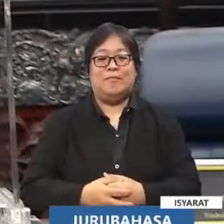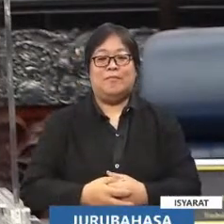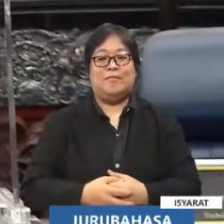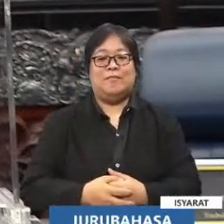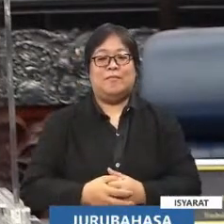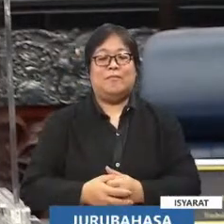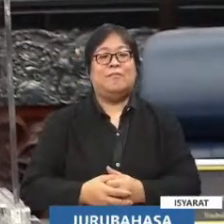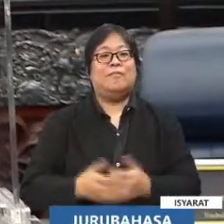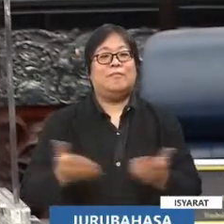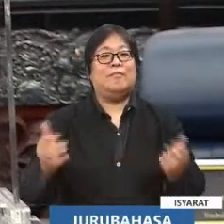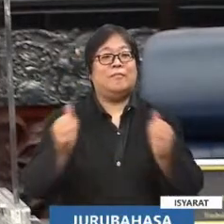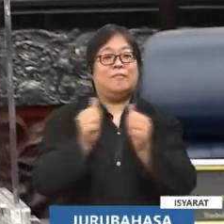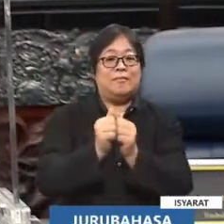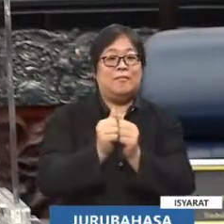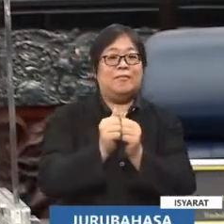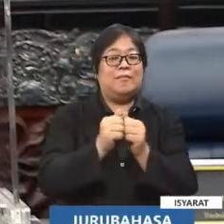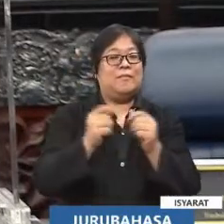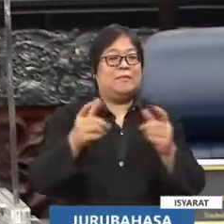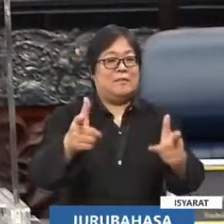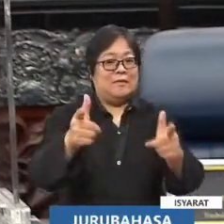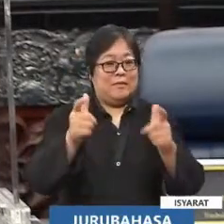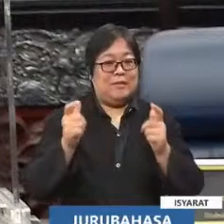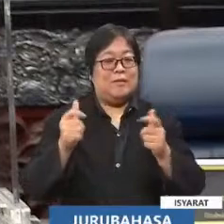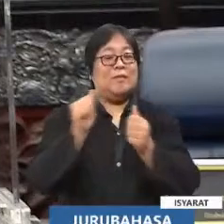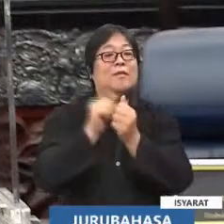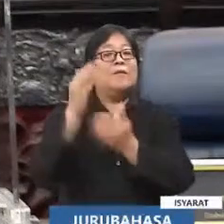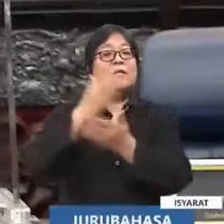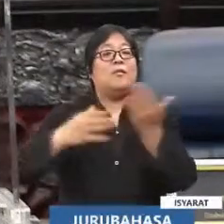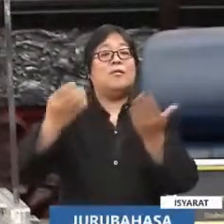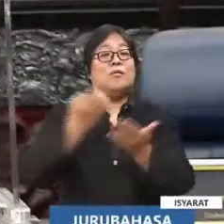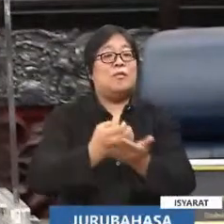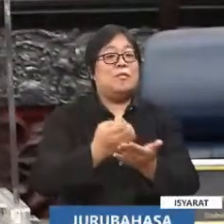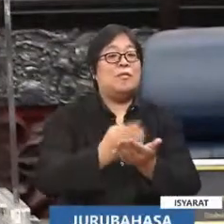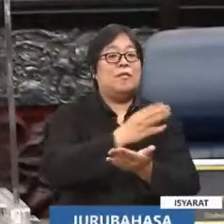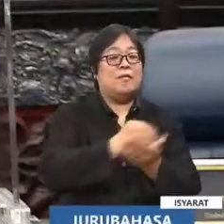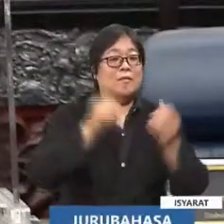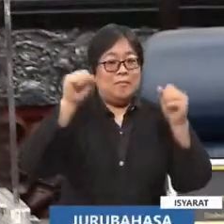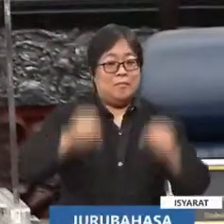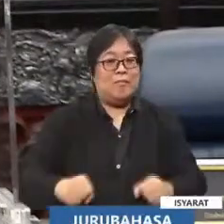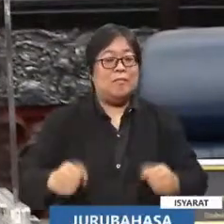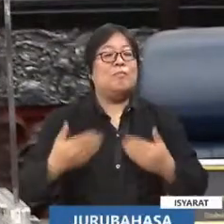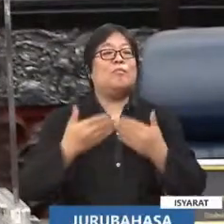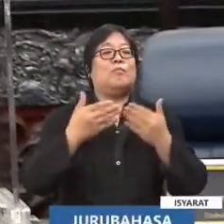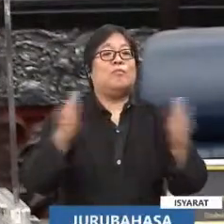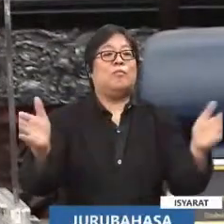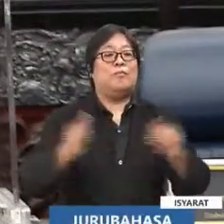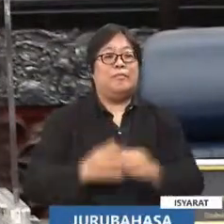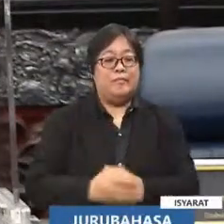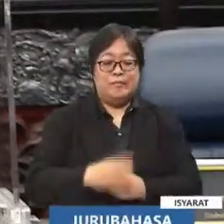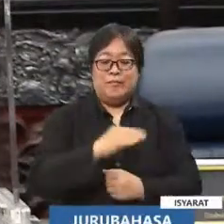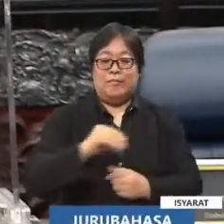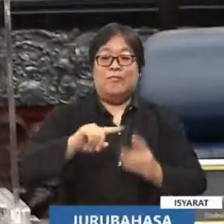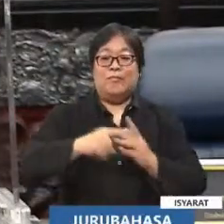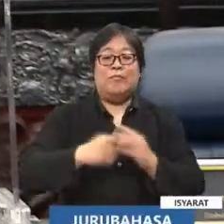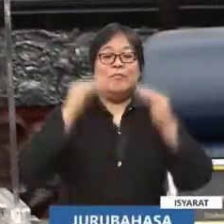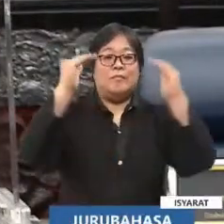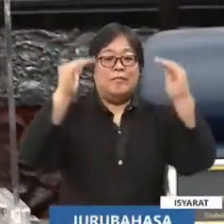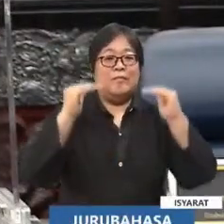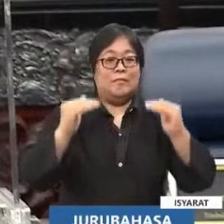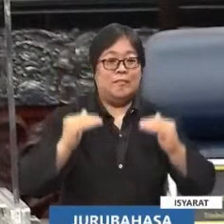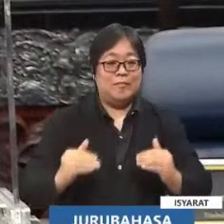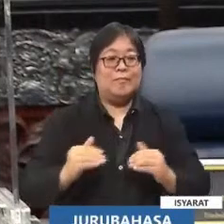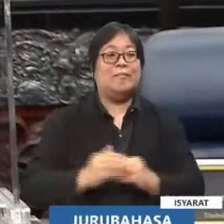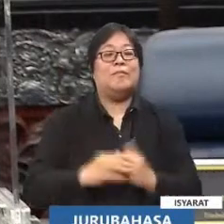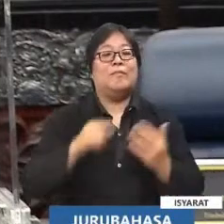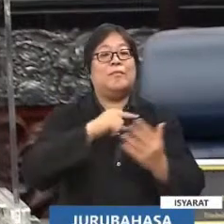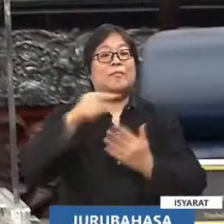negara dengan seberapa kadar segera dengan sektor-sektor ekonomi dapat beroperasi dan juga bermula secara berperingkat.